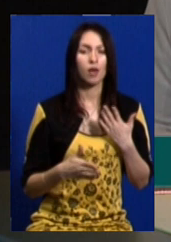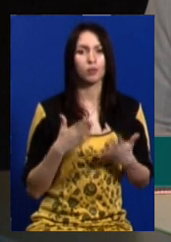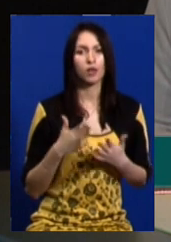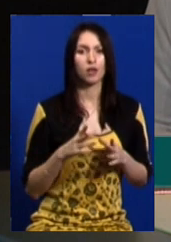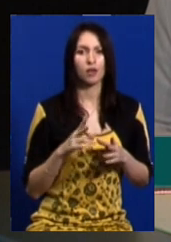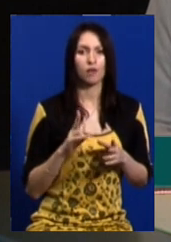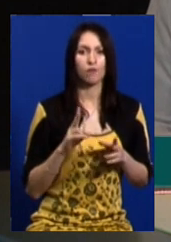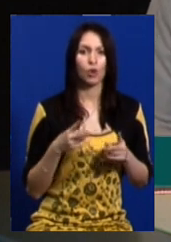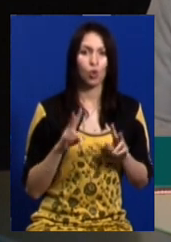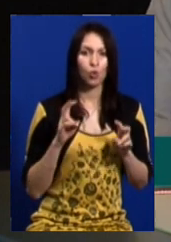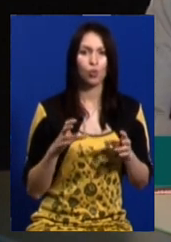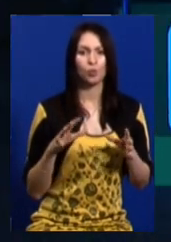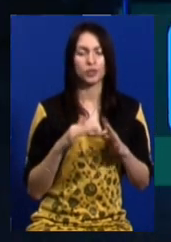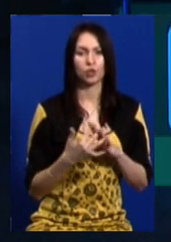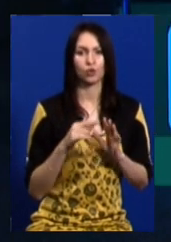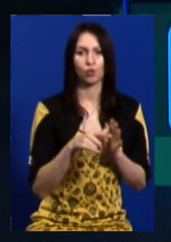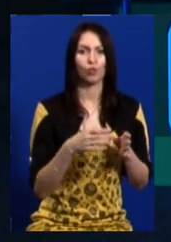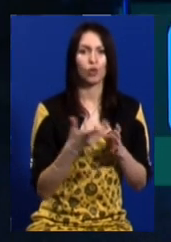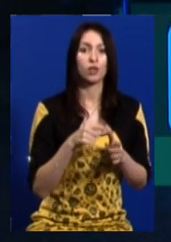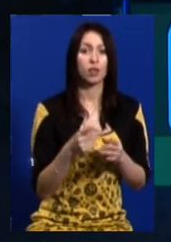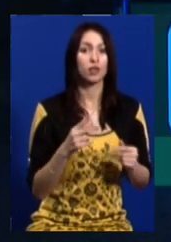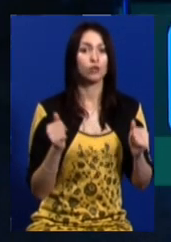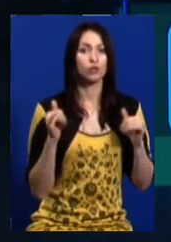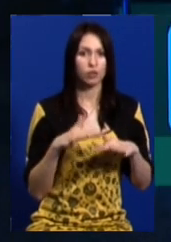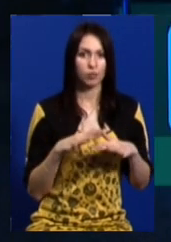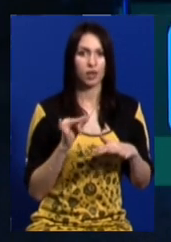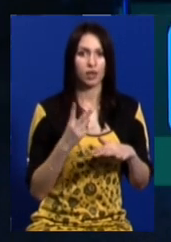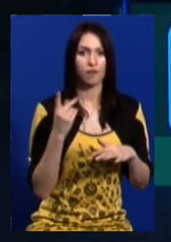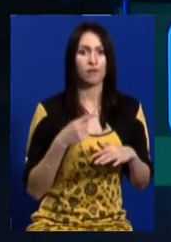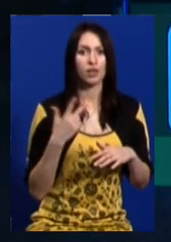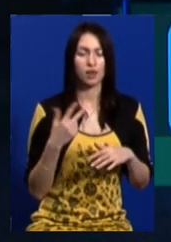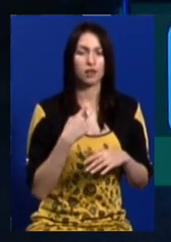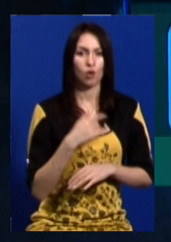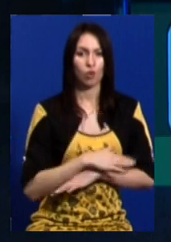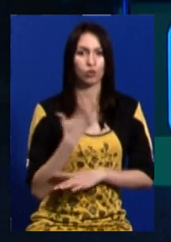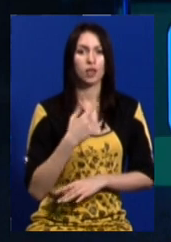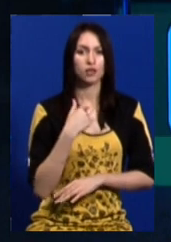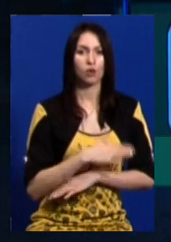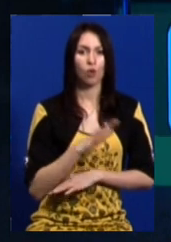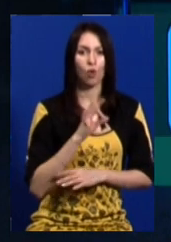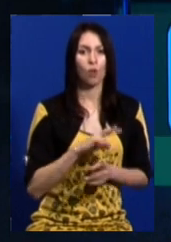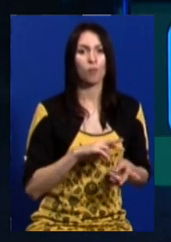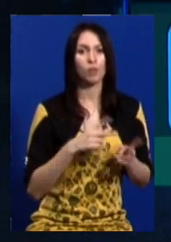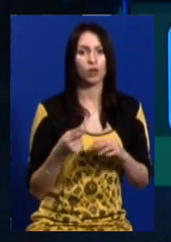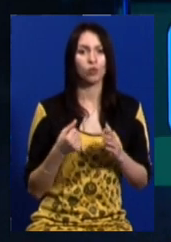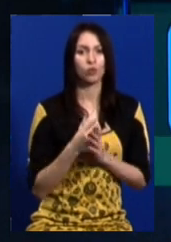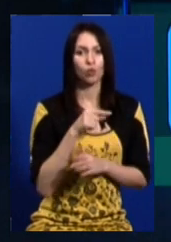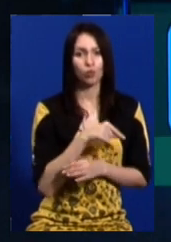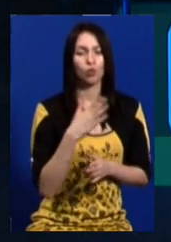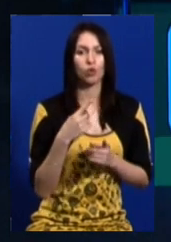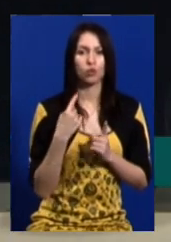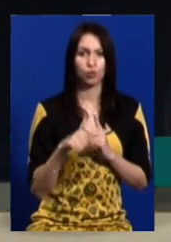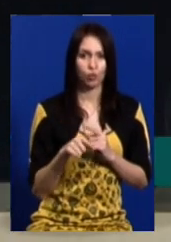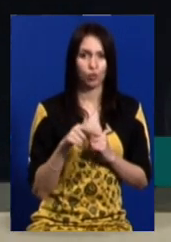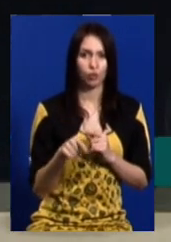там, в сільському, чи в міському, там десь вони повинні зібратися, і 2/3 голоси, якщо голосує про перехід до тої чи іншої